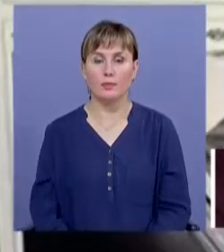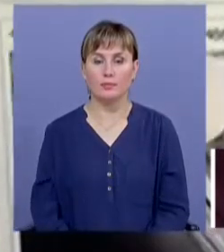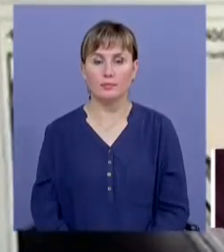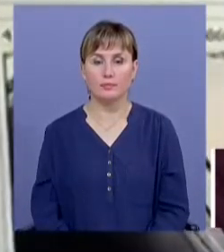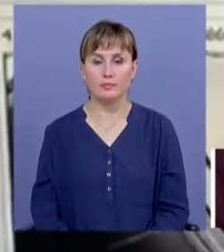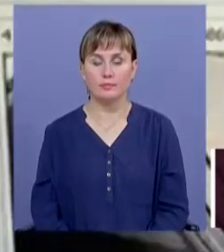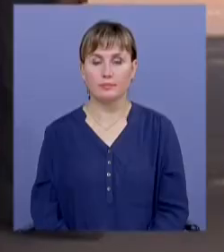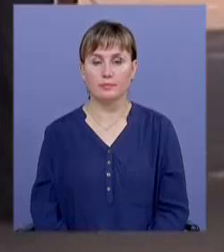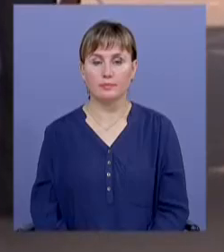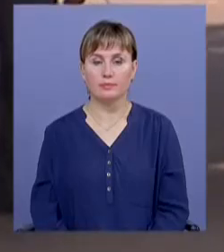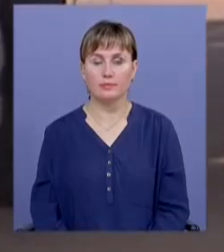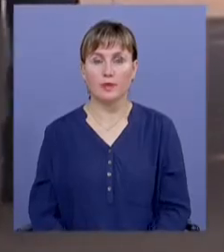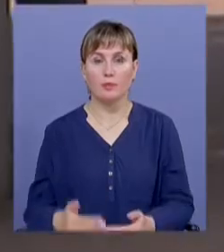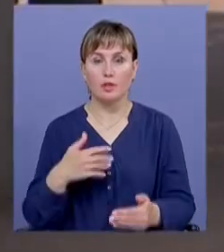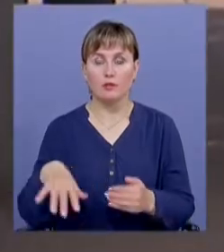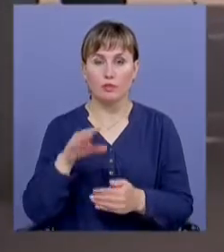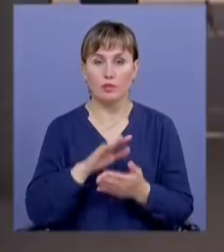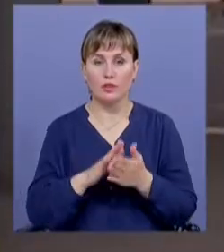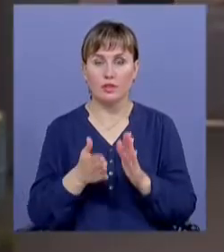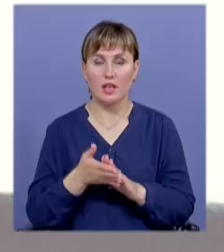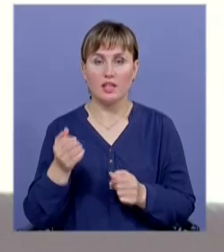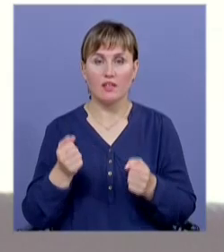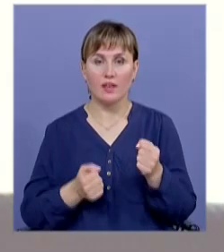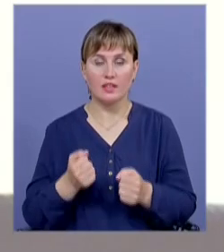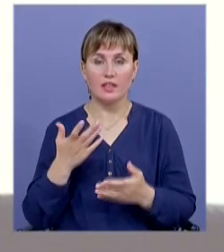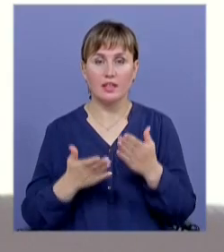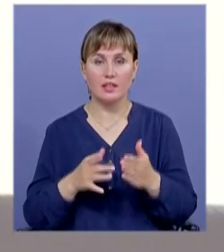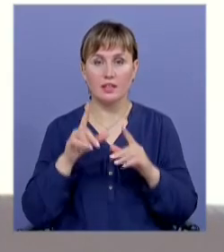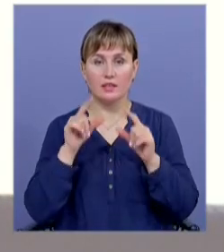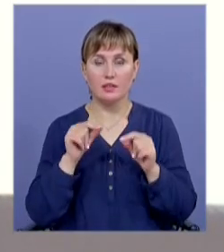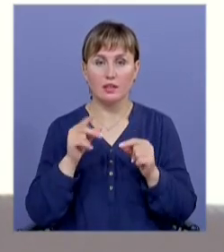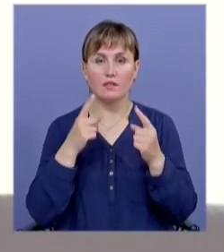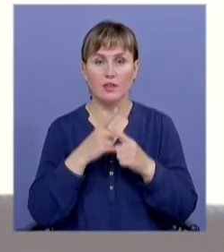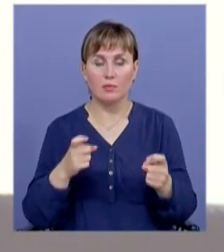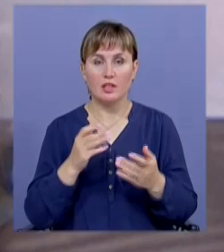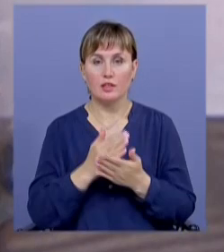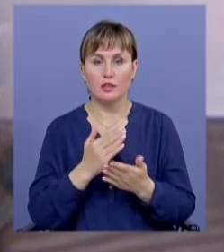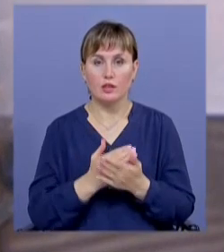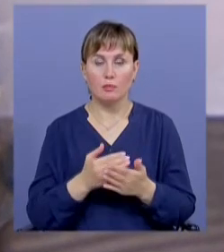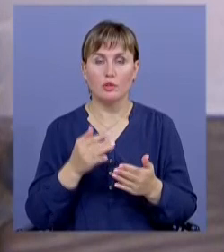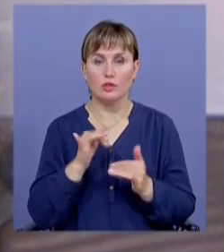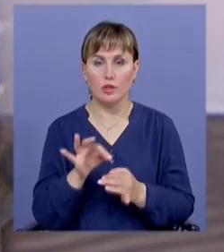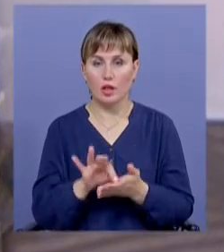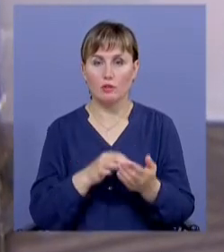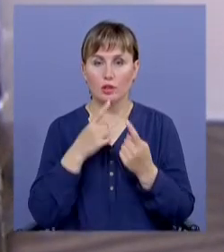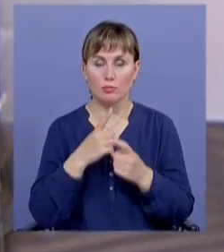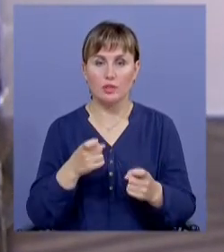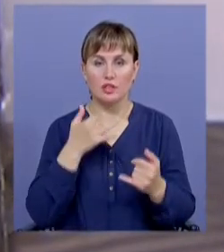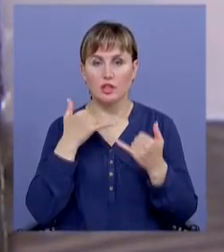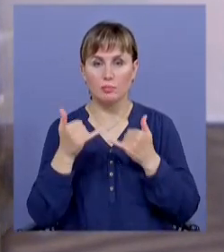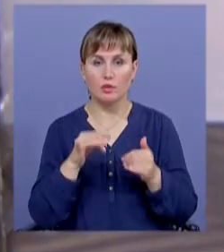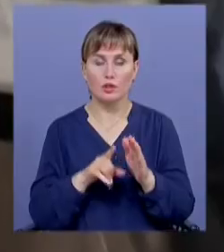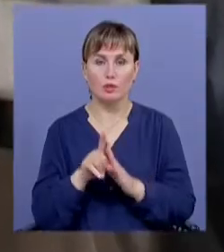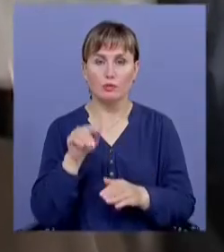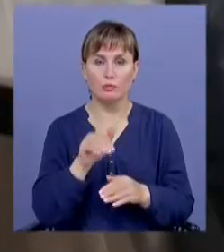тотальным контролем. Прежде всего, состояние водителя. Если задремал, то информационная система тут же оповестит об этом диспетчера и